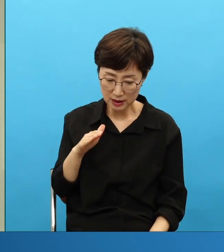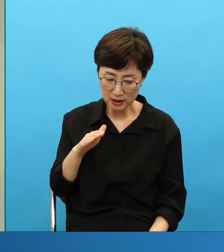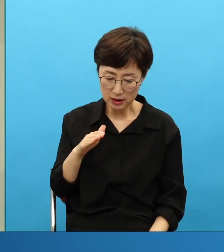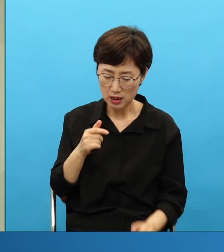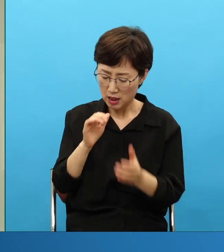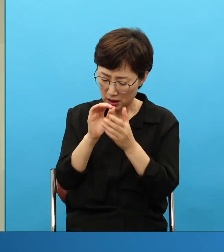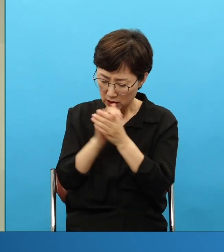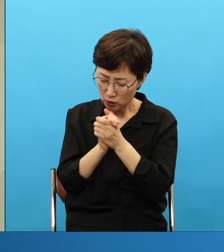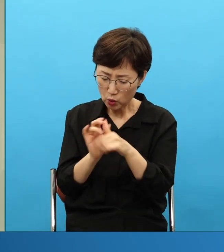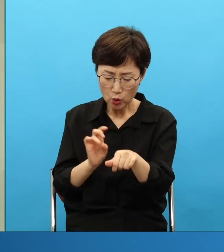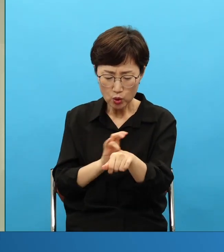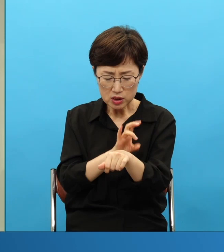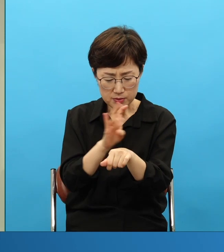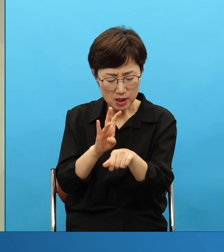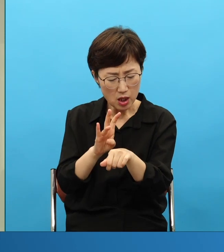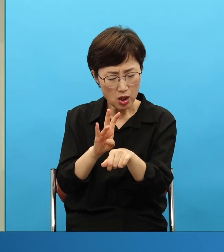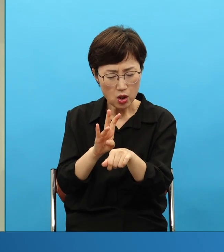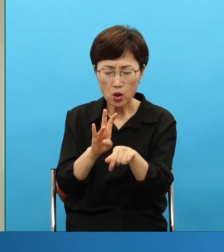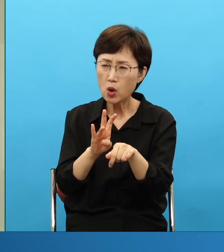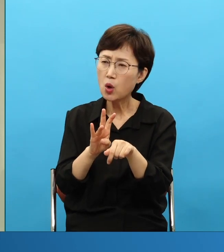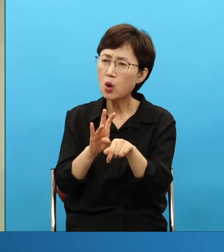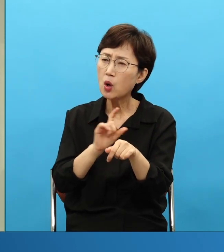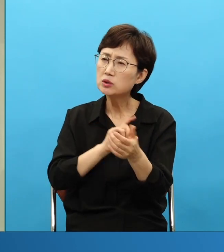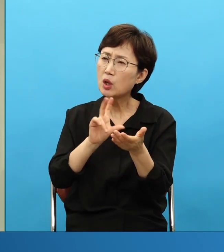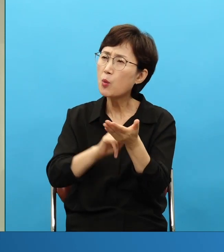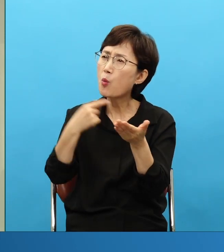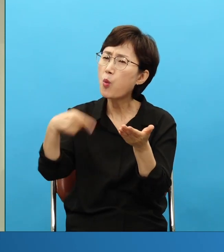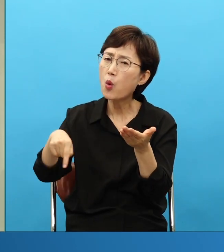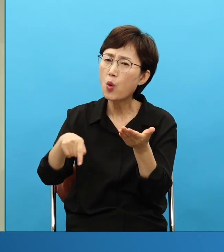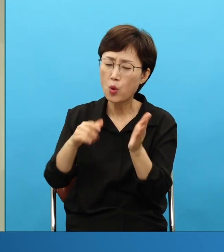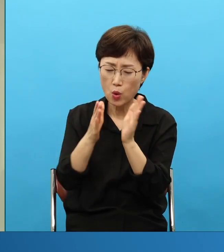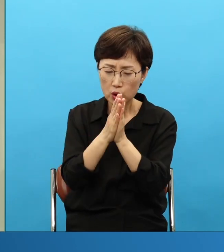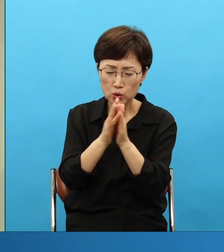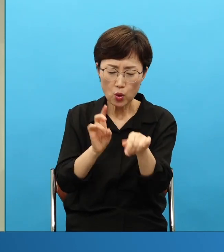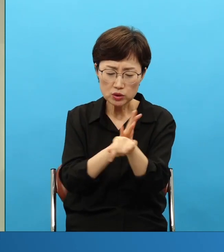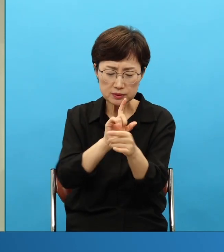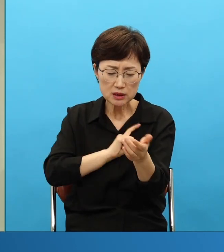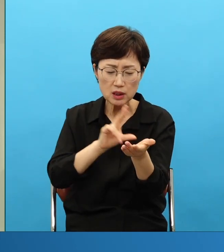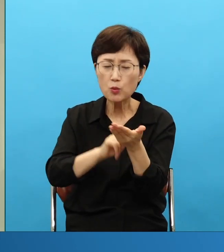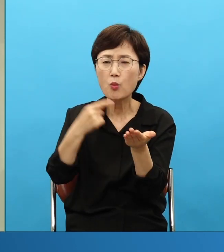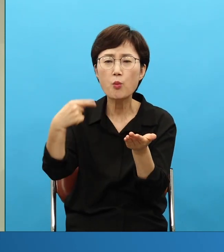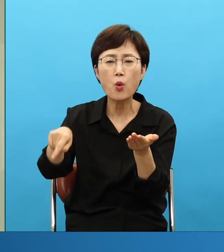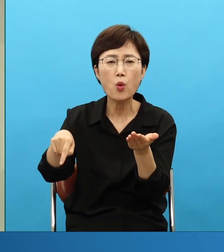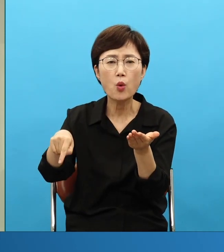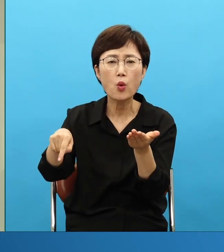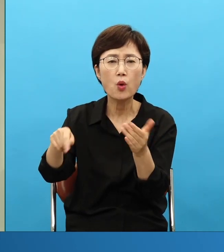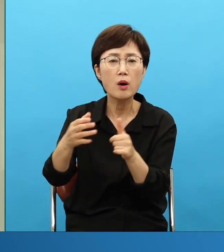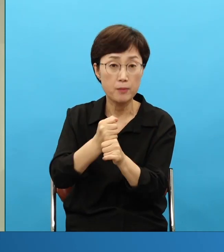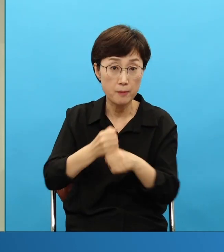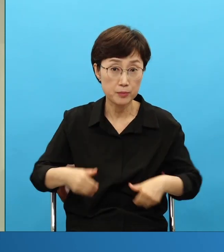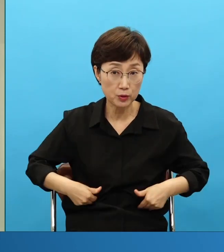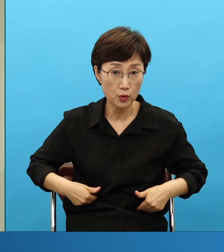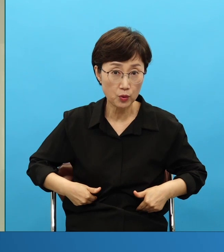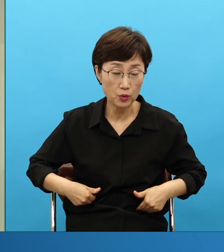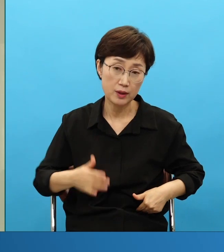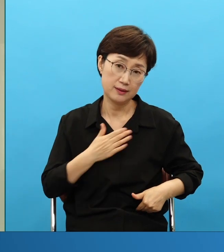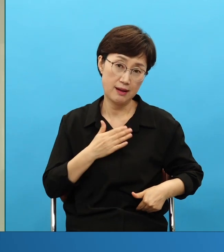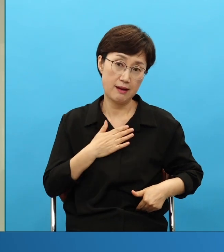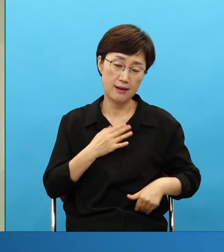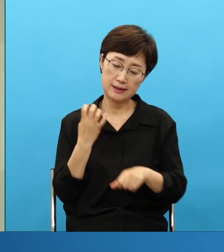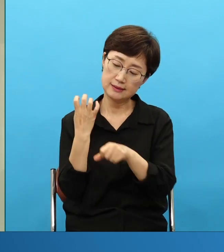돼요. that you have to hold on to the prayer topic that you can pray for 24 hours a day. 저는 한 40년